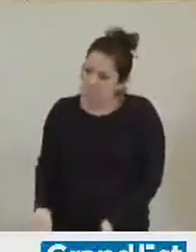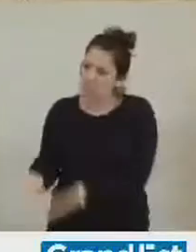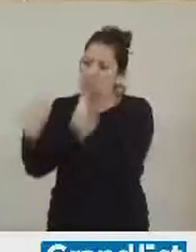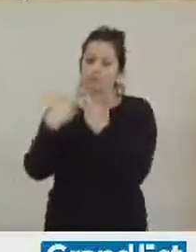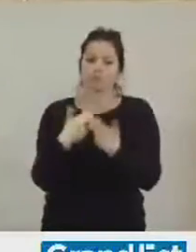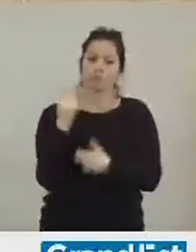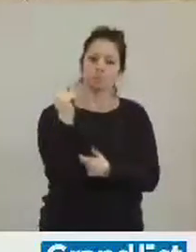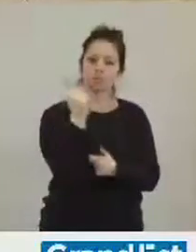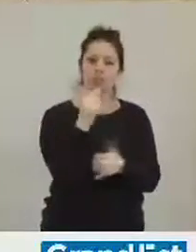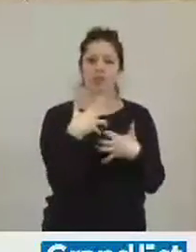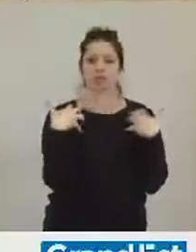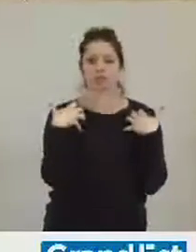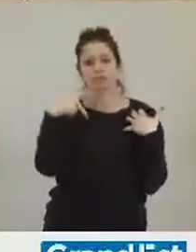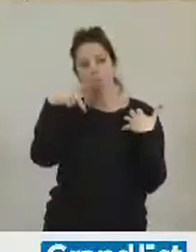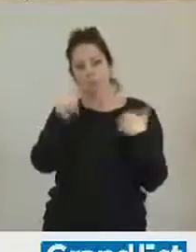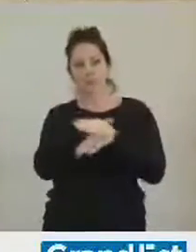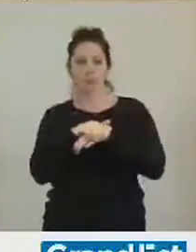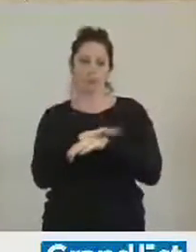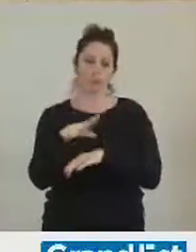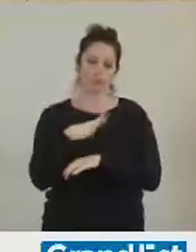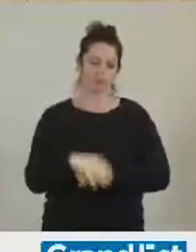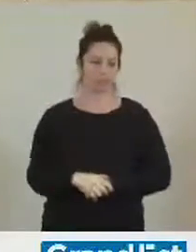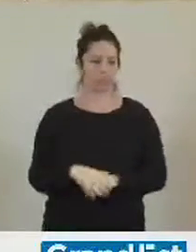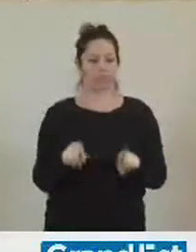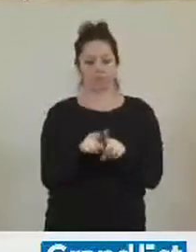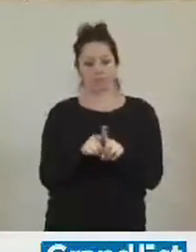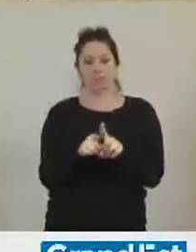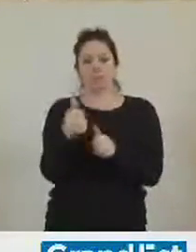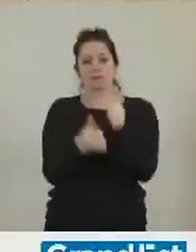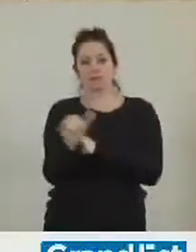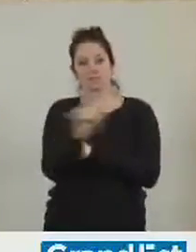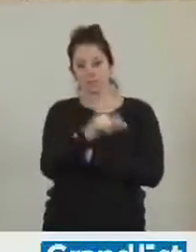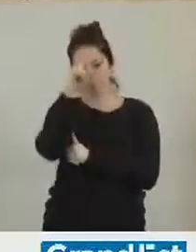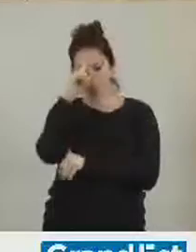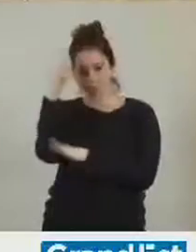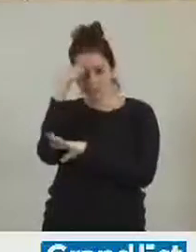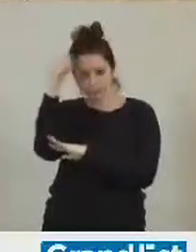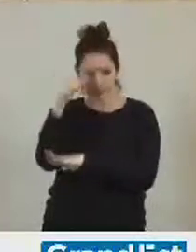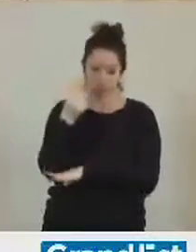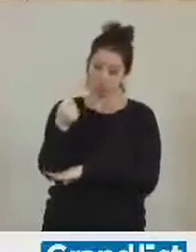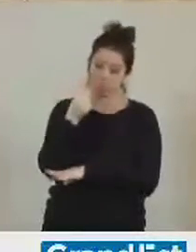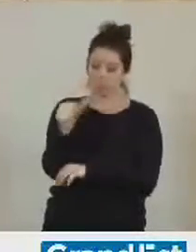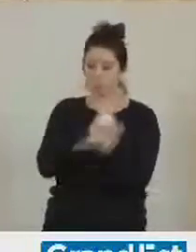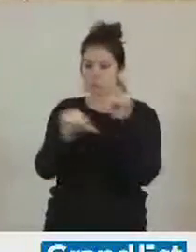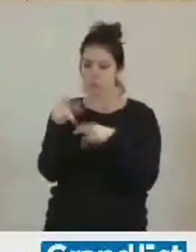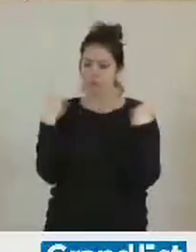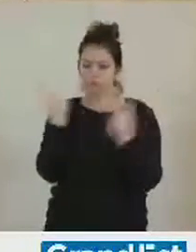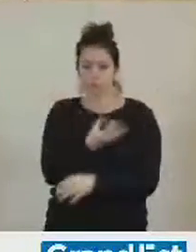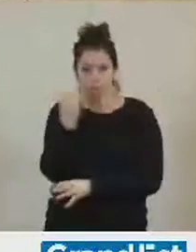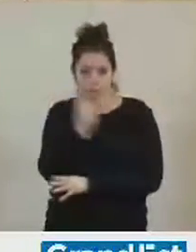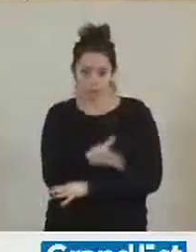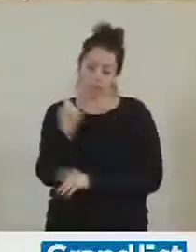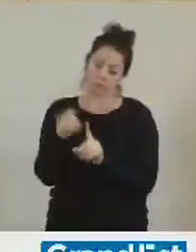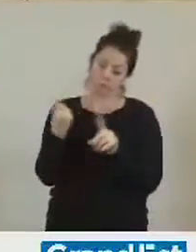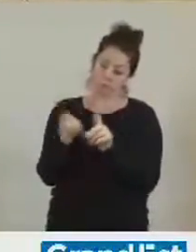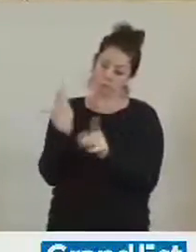partenariat avec Sciences Po. Ce défi concerne également les étudiants et plus particulièrement les conditions de leur vie quotidienne. L'objectif est de les